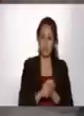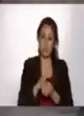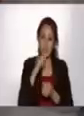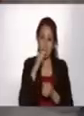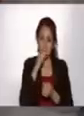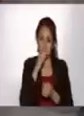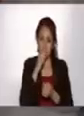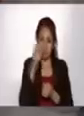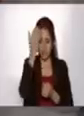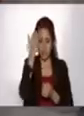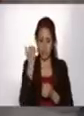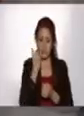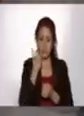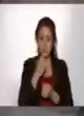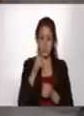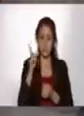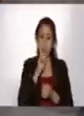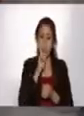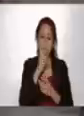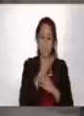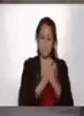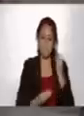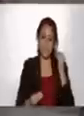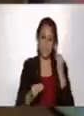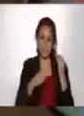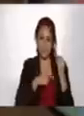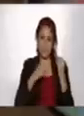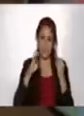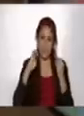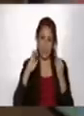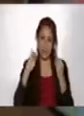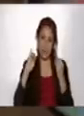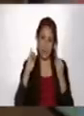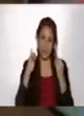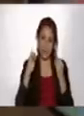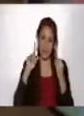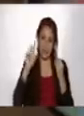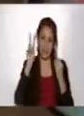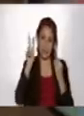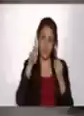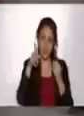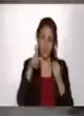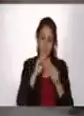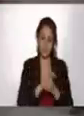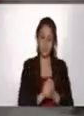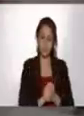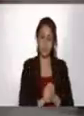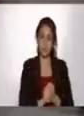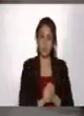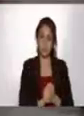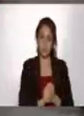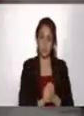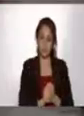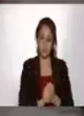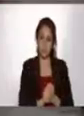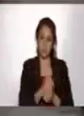البلتاجي والدة الطفلة، أهلا بحضرتك وربنا يرحمها البقاء لله. معايا